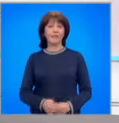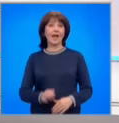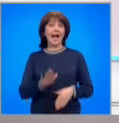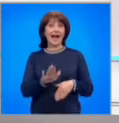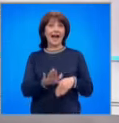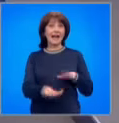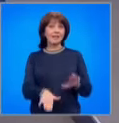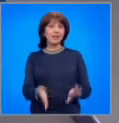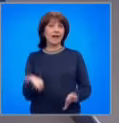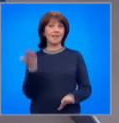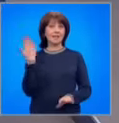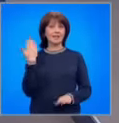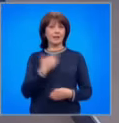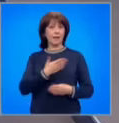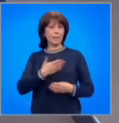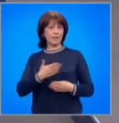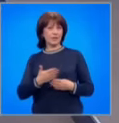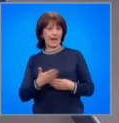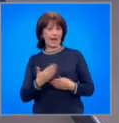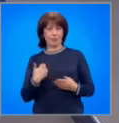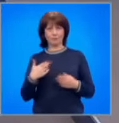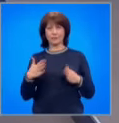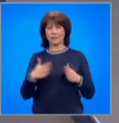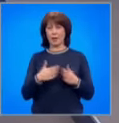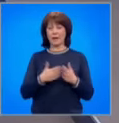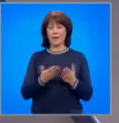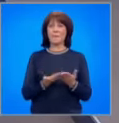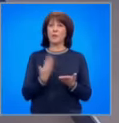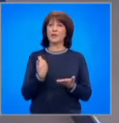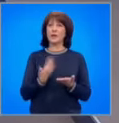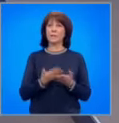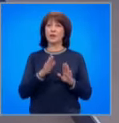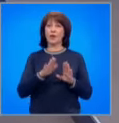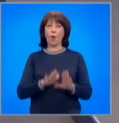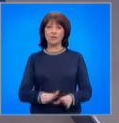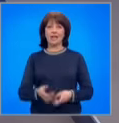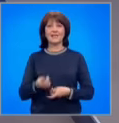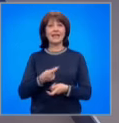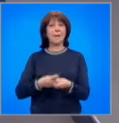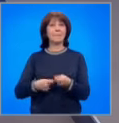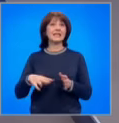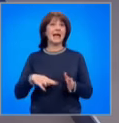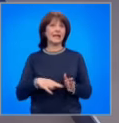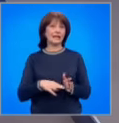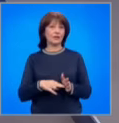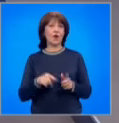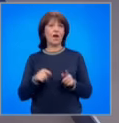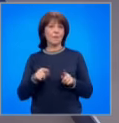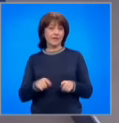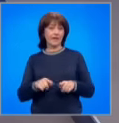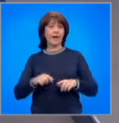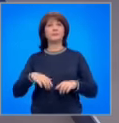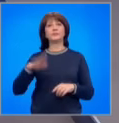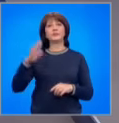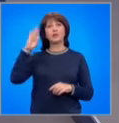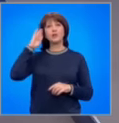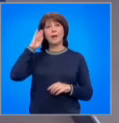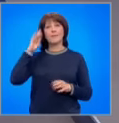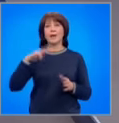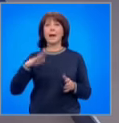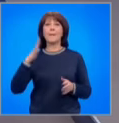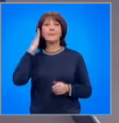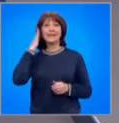Крачка назад. Последно битовите потребители остават на регулирания пазар на ток. На тази позиция служебният енергиен министър с